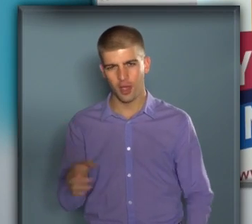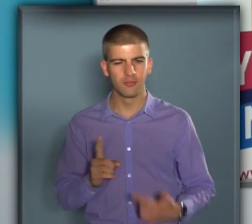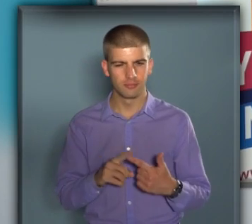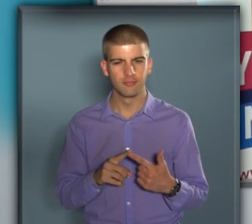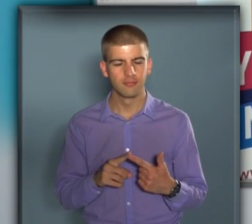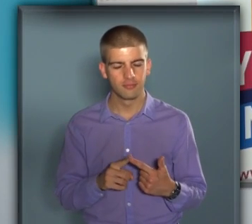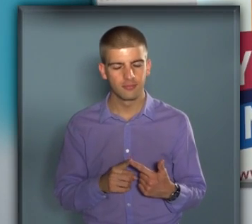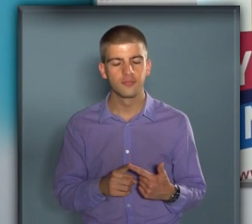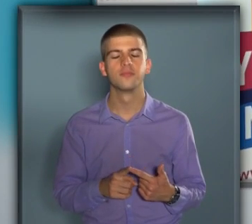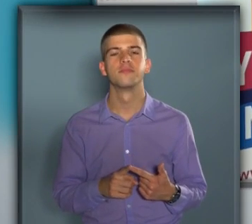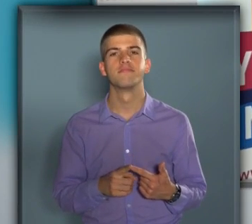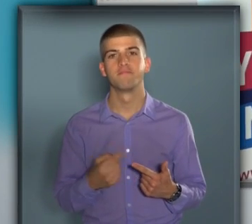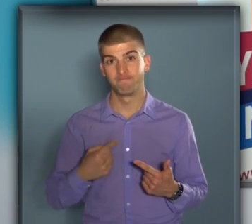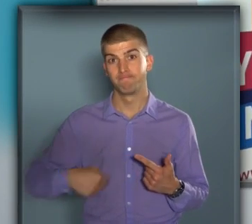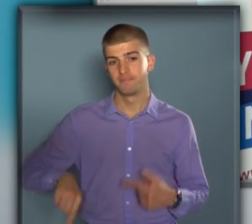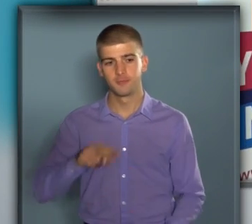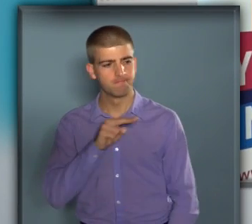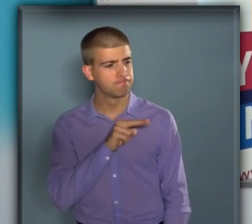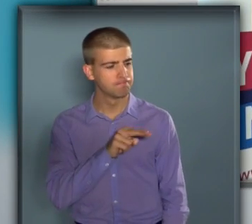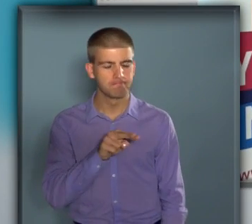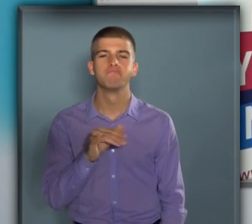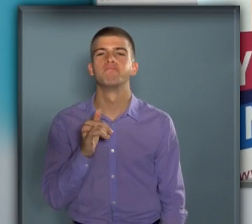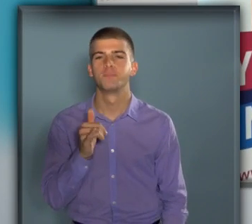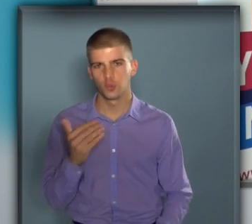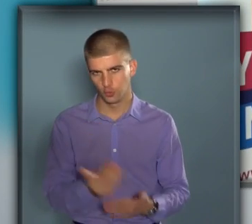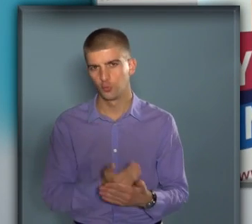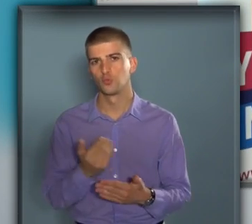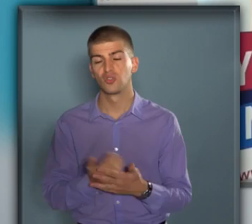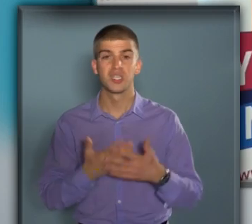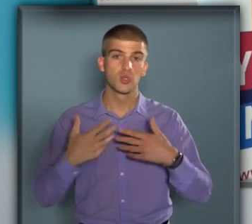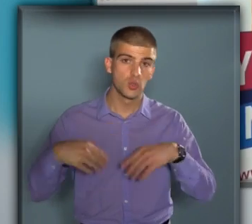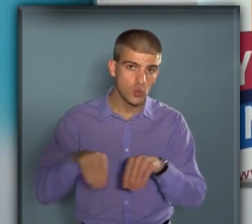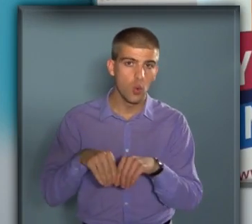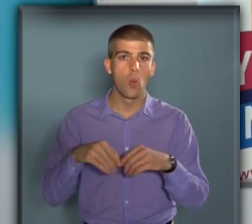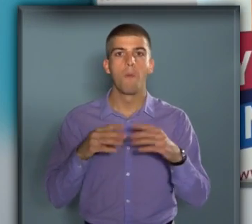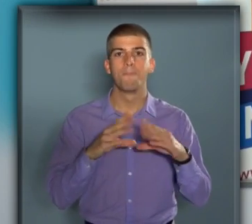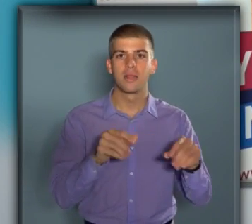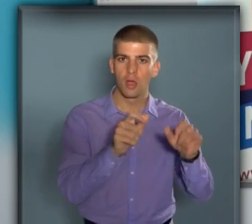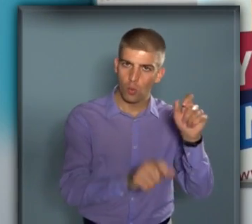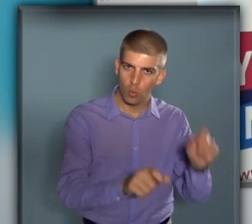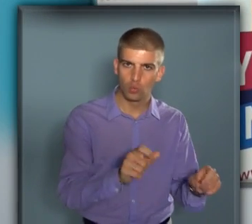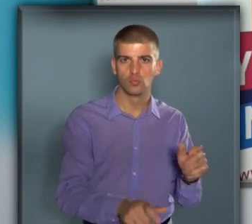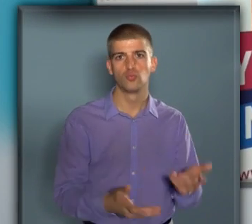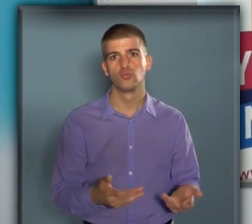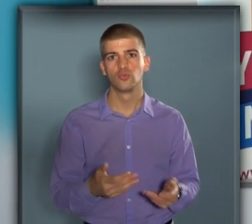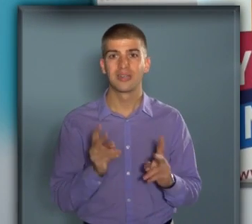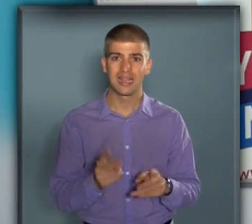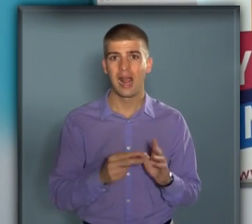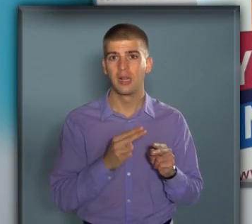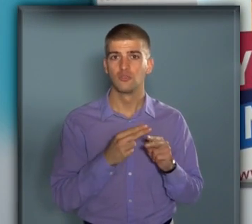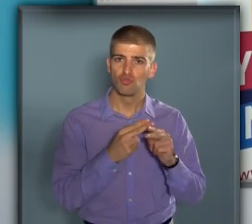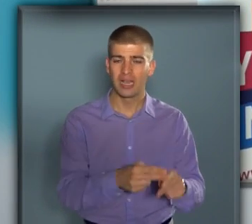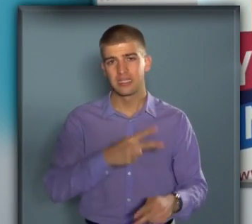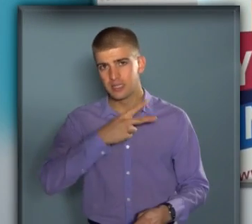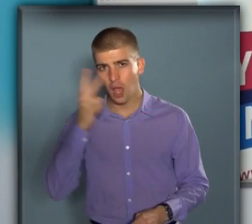Mi azért azt látjuk, hogy szükség van arra, hogy akár szülőknek, pedagógusoknak tudjunk